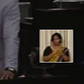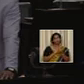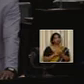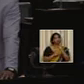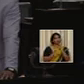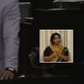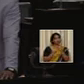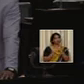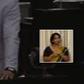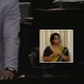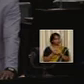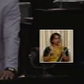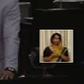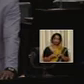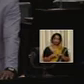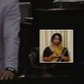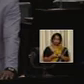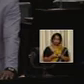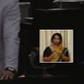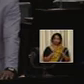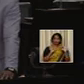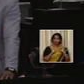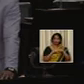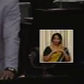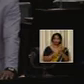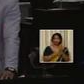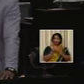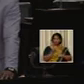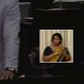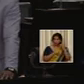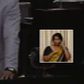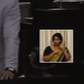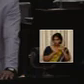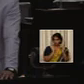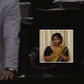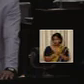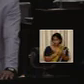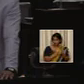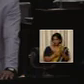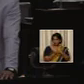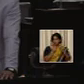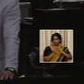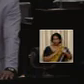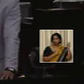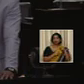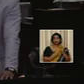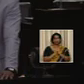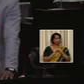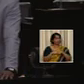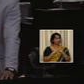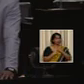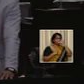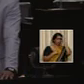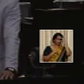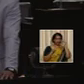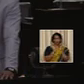विधि वेड कर वगेम रक्षण संस्था विकिनी मटेरियन व्यापारी विशाल वृत्ति समिति नायक